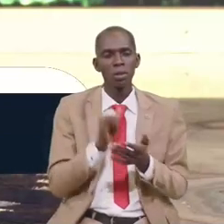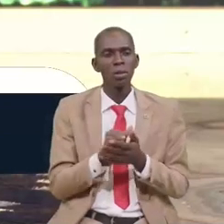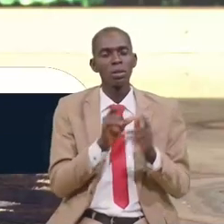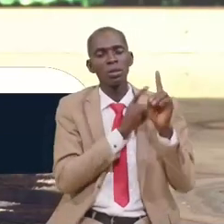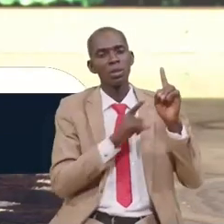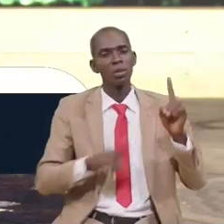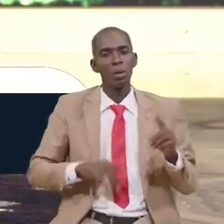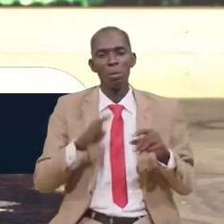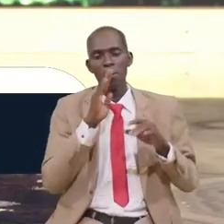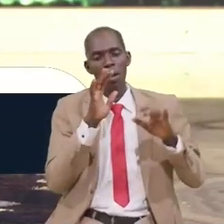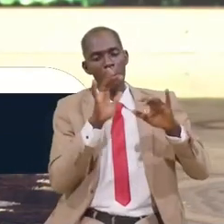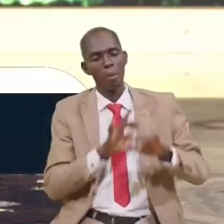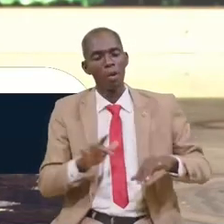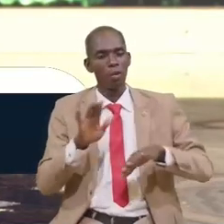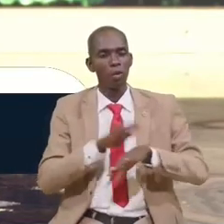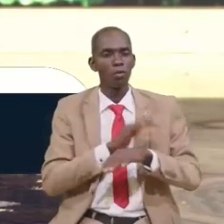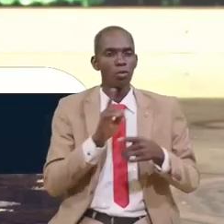41,